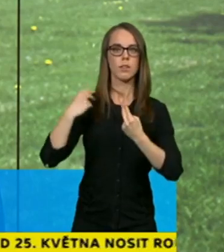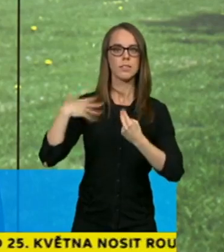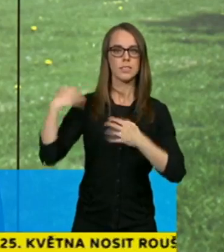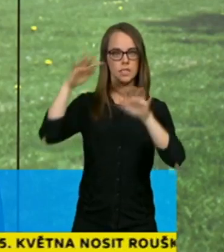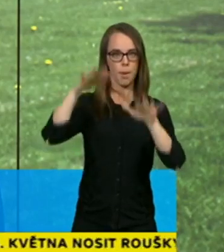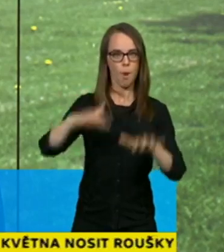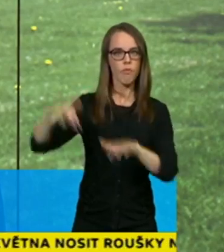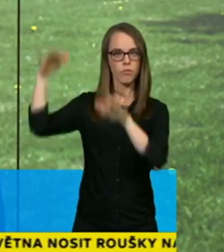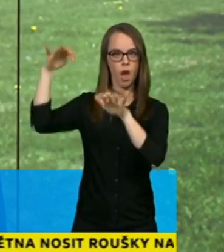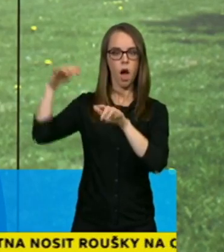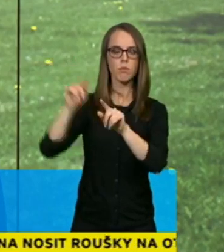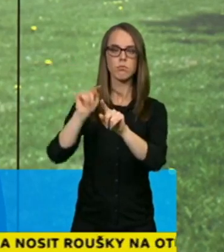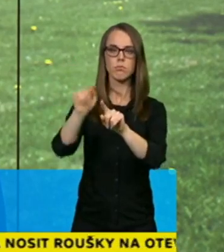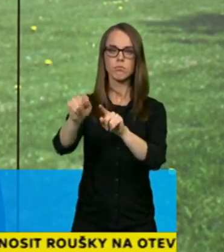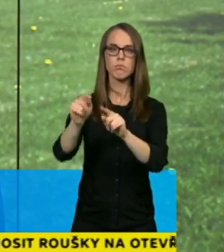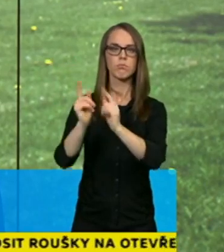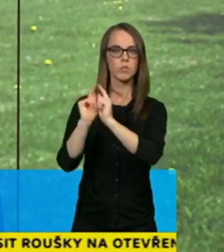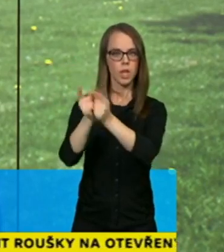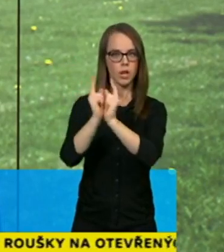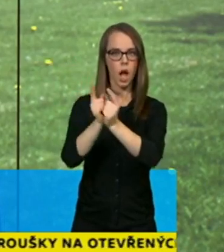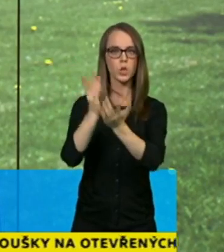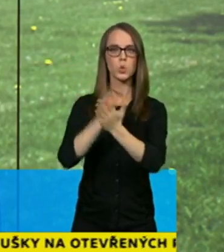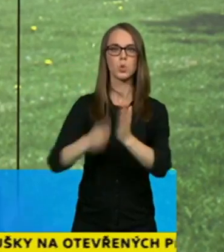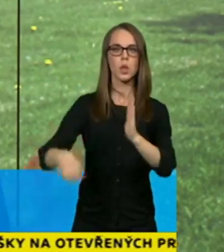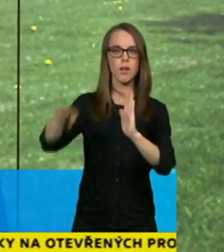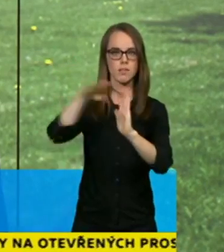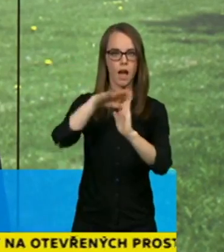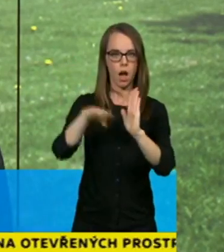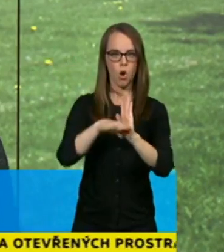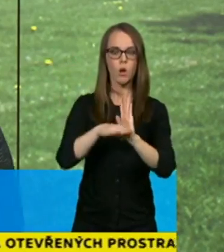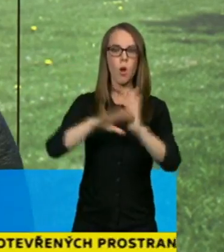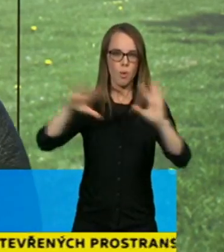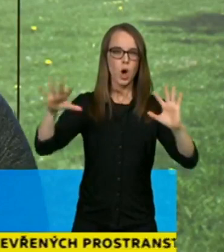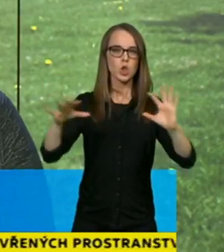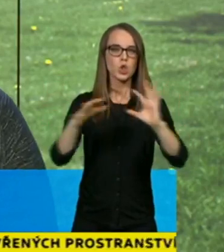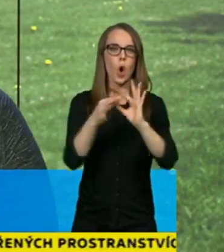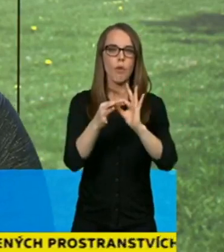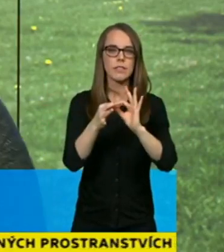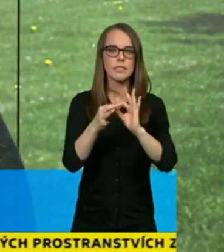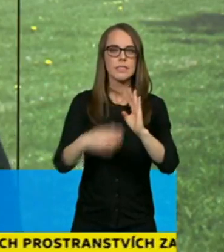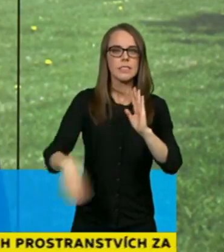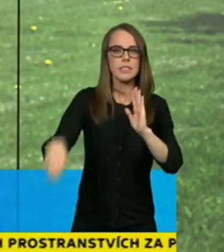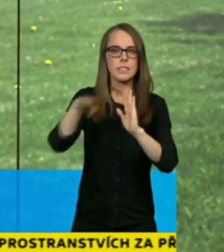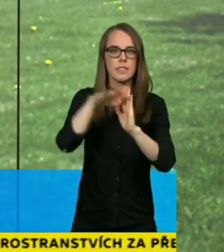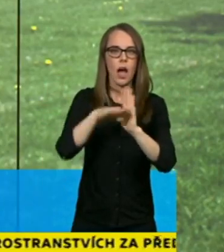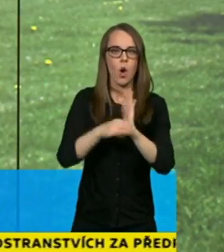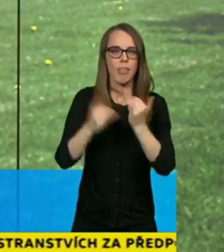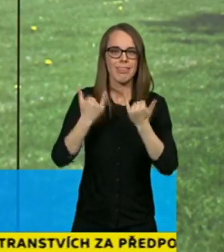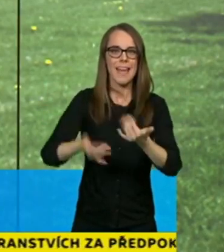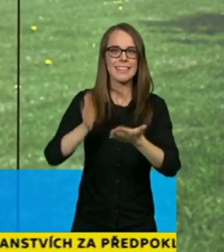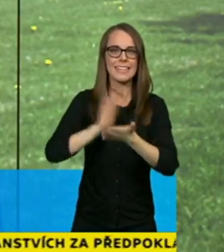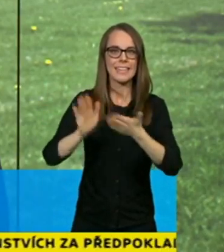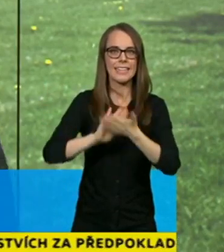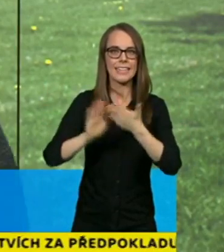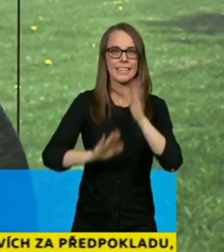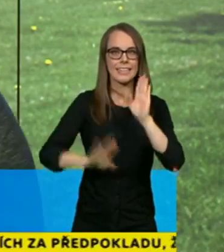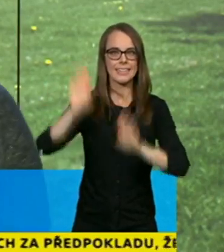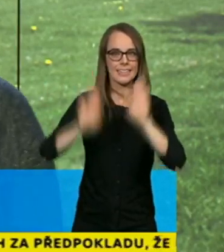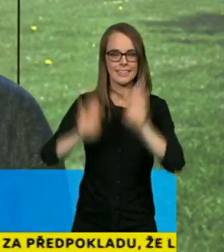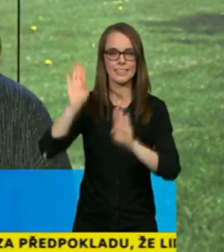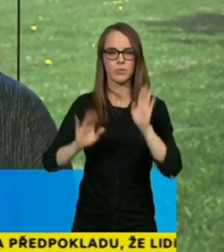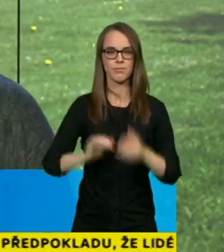na projednání ve stavu legislativní nouze vzhledem k těm termínům, které jsou šibeniční.